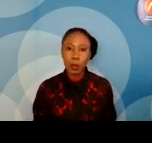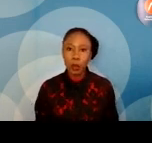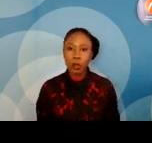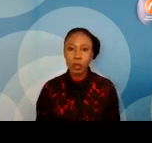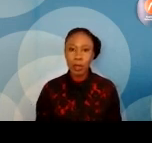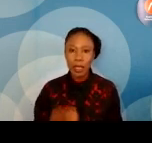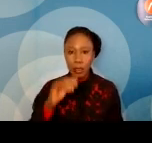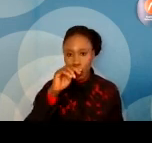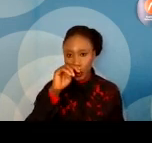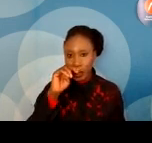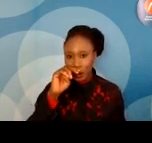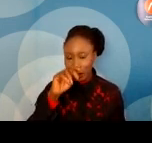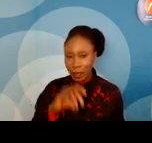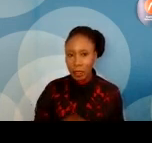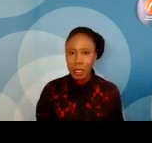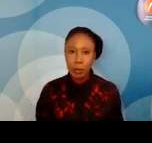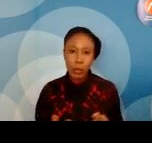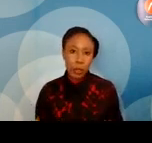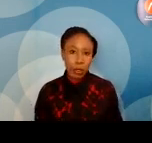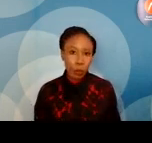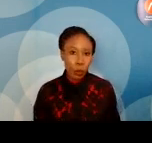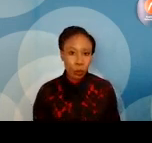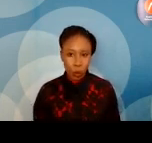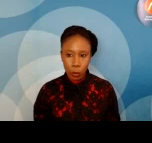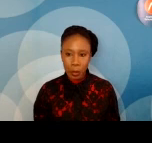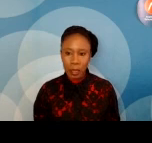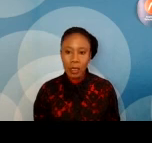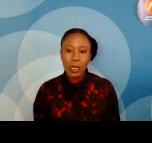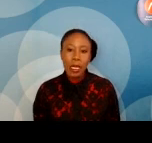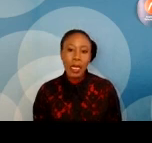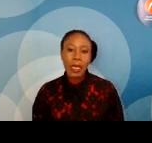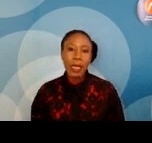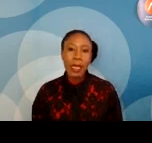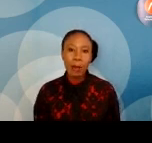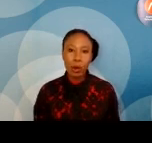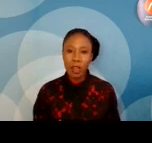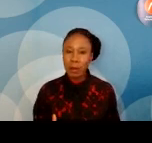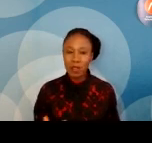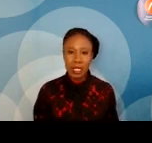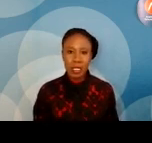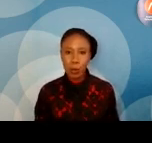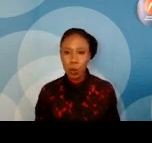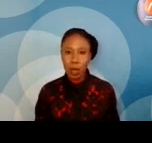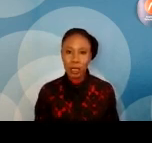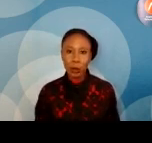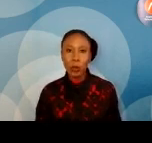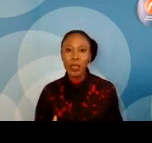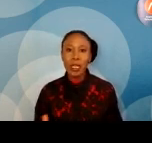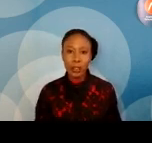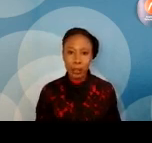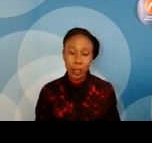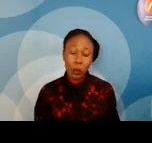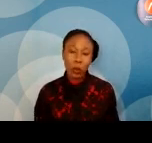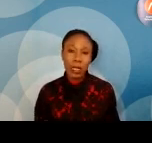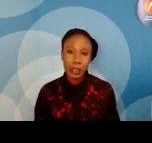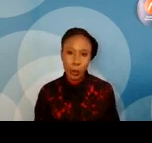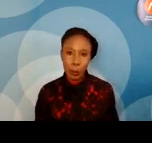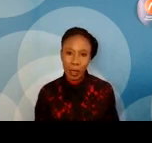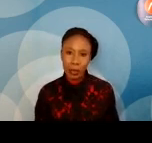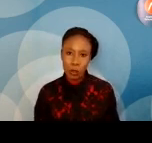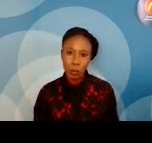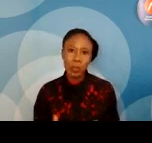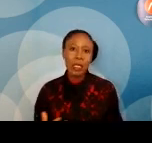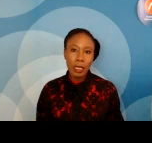har människor som är kompetenta, bryter mot normen. Och där man visar på att